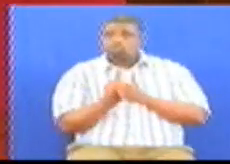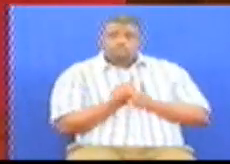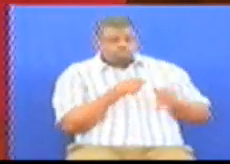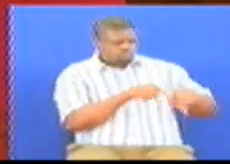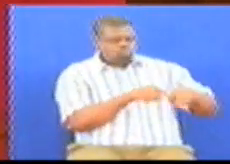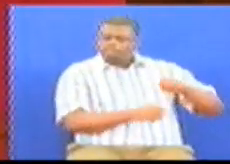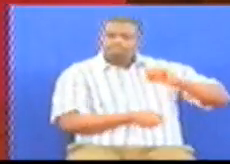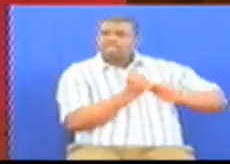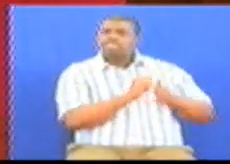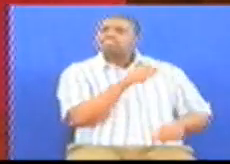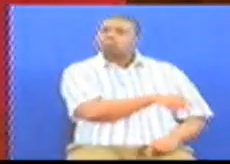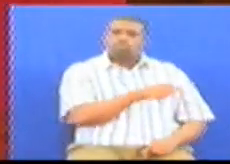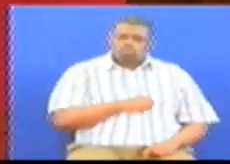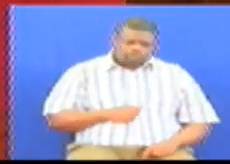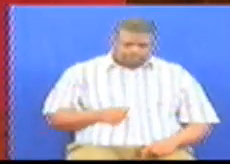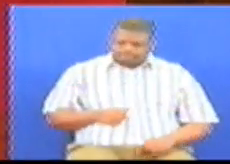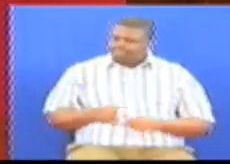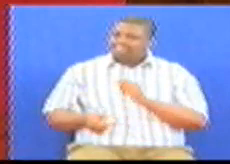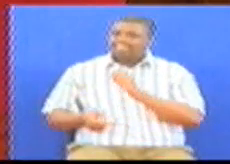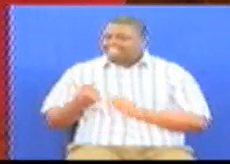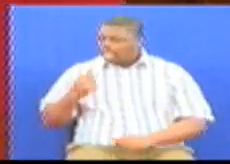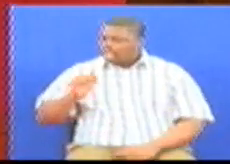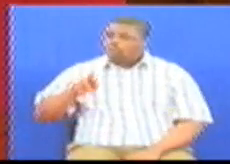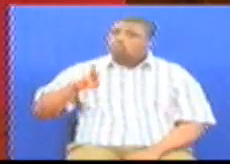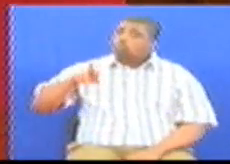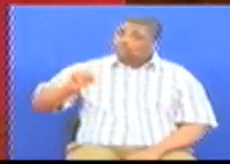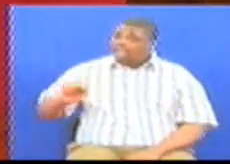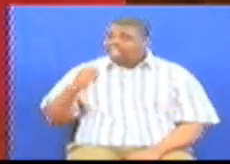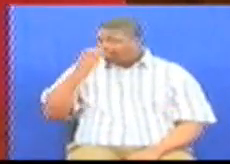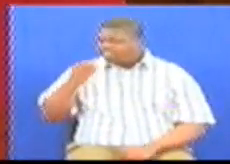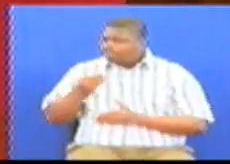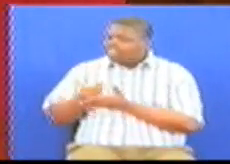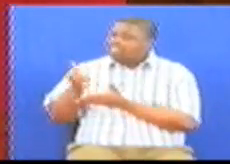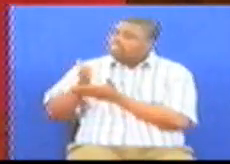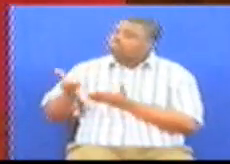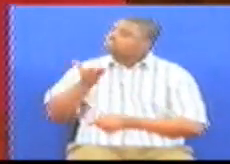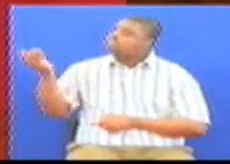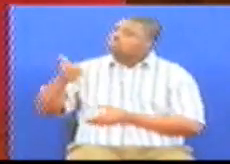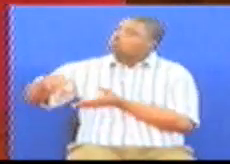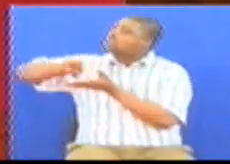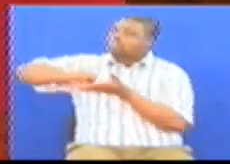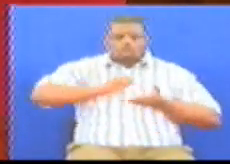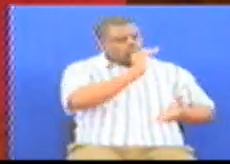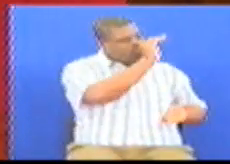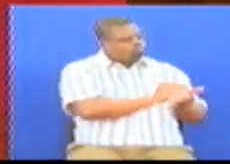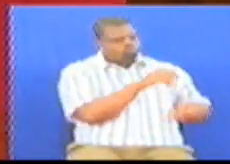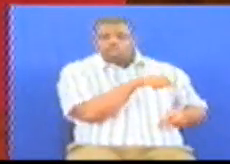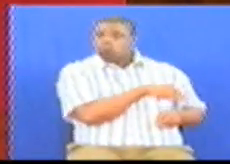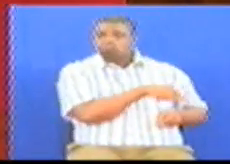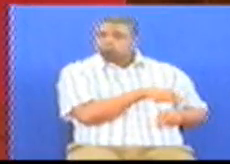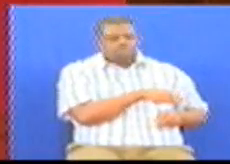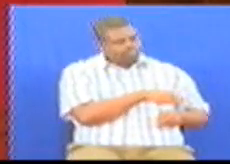itakuwa matatizo. Tarula itafutwe pesa sehemu nyingine iongezwe pesa. Lakini kupunguza kwa 100% utapata